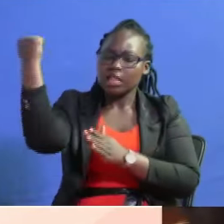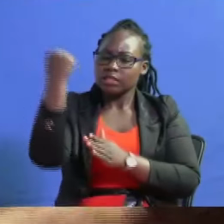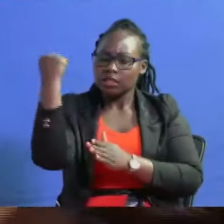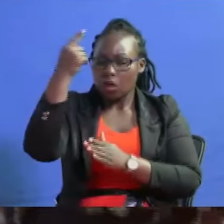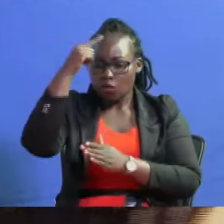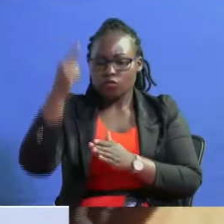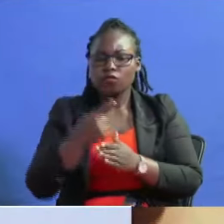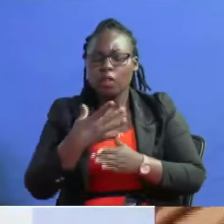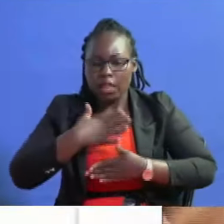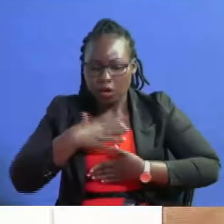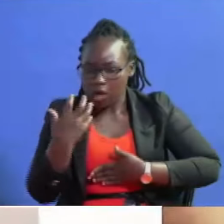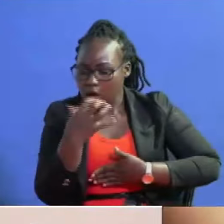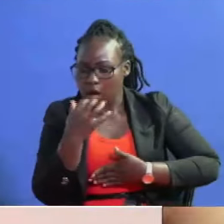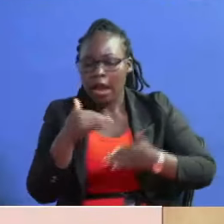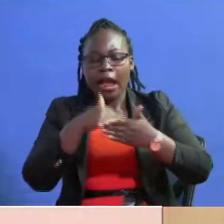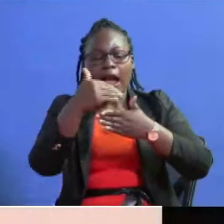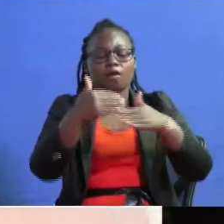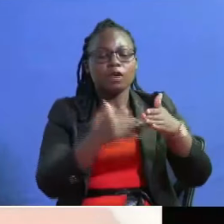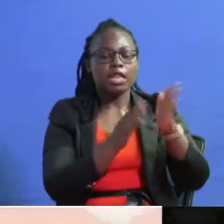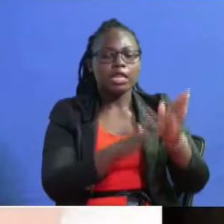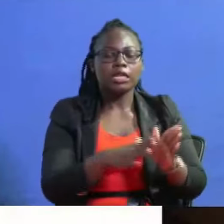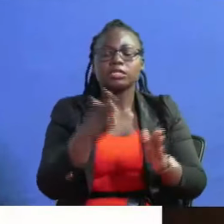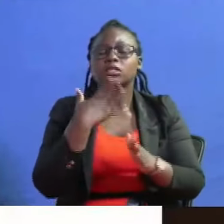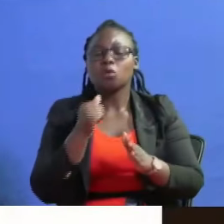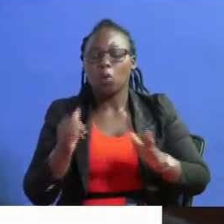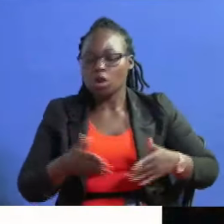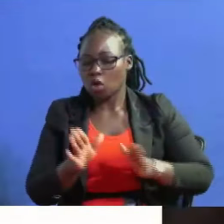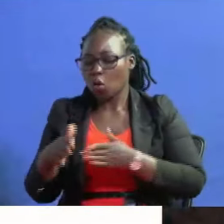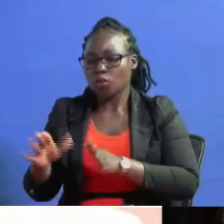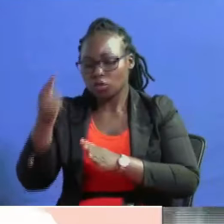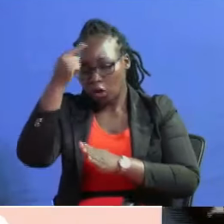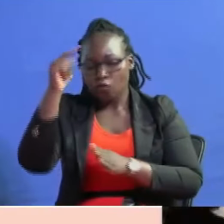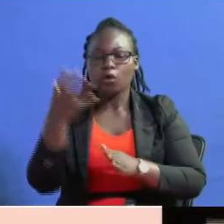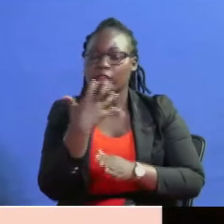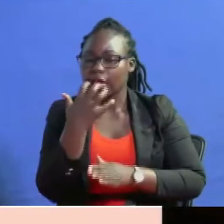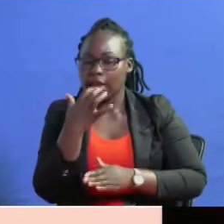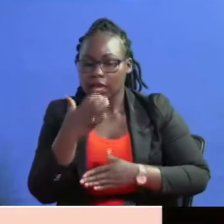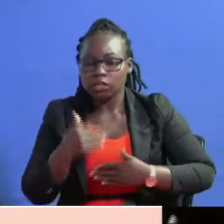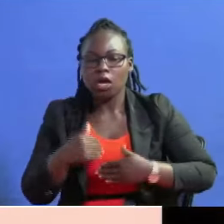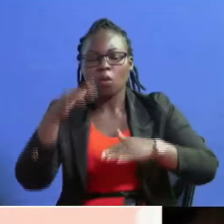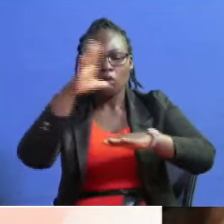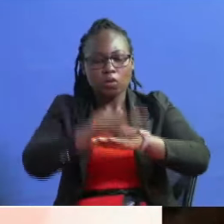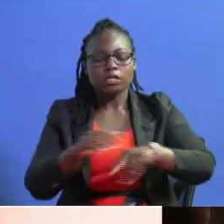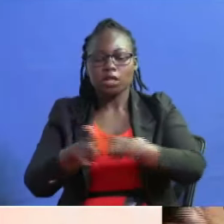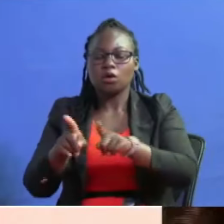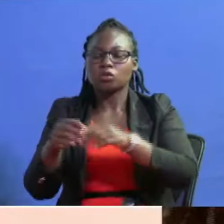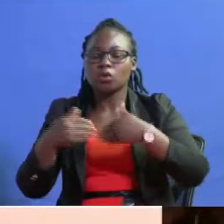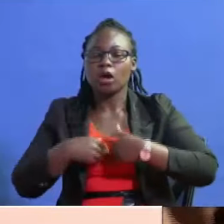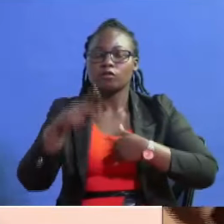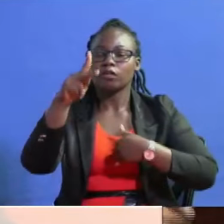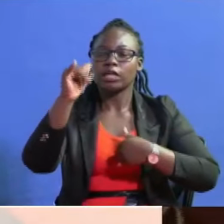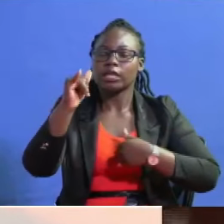naibu rais zikisheheni, baadhi ya viongozi wakitaka nafasi yake Rigathi Gachagua kuchukuliwa na mbunge Ndindi